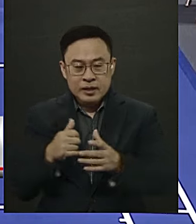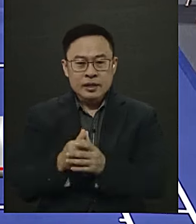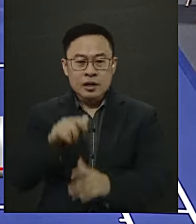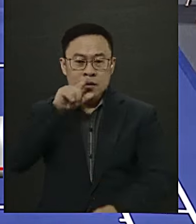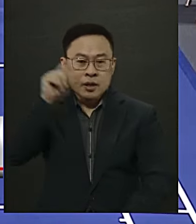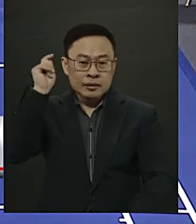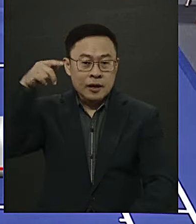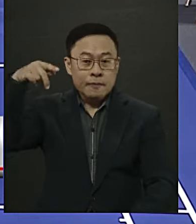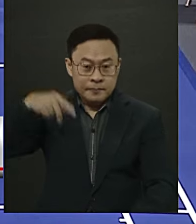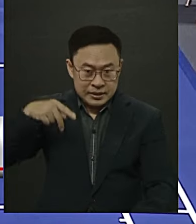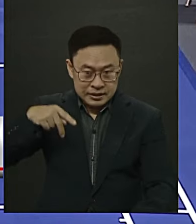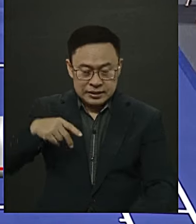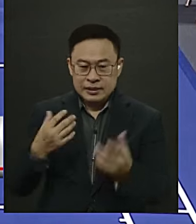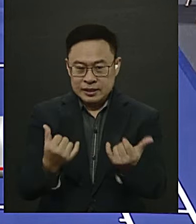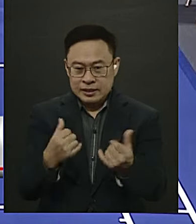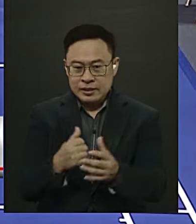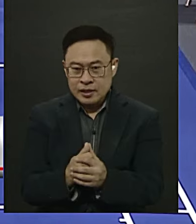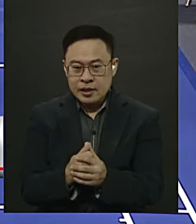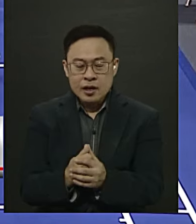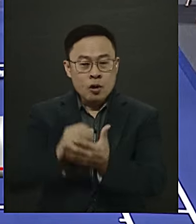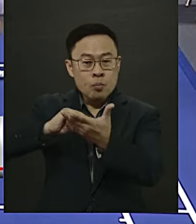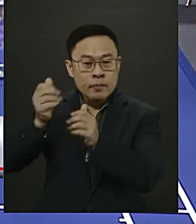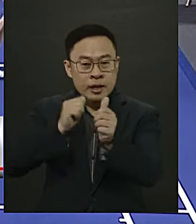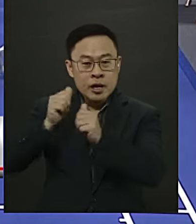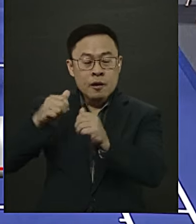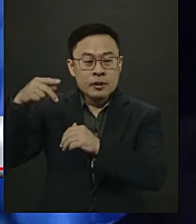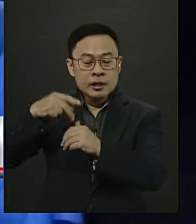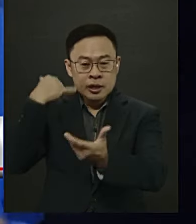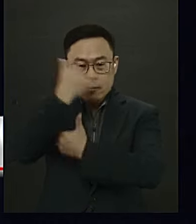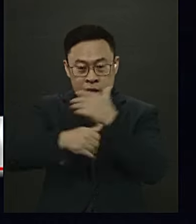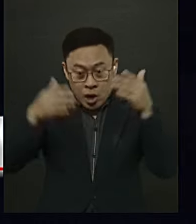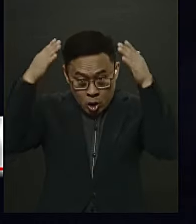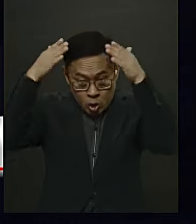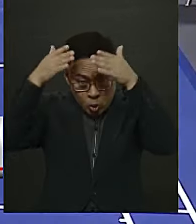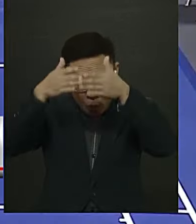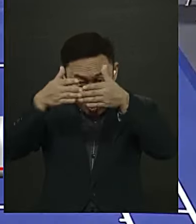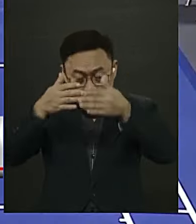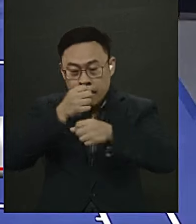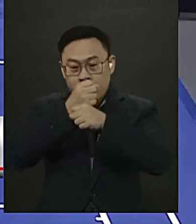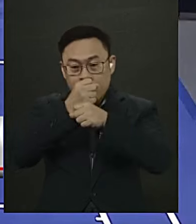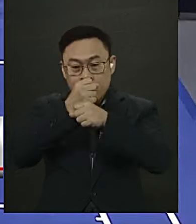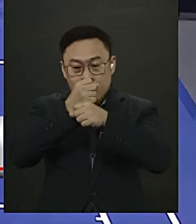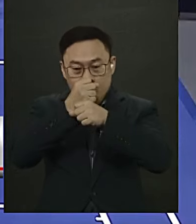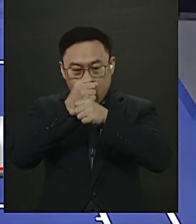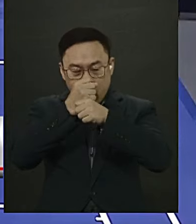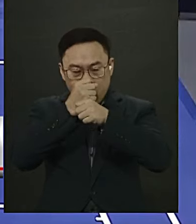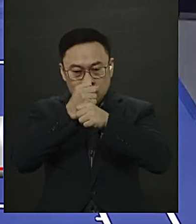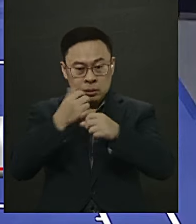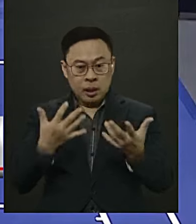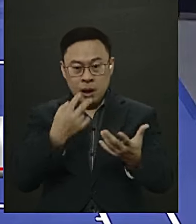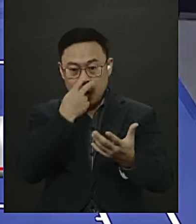การ Shuttle Shadow 2024ที่ประเทศอินโดนีเซียครับแม่เวลาลงไปยืนในคอร์ตเนี่ยแอ็กเซลเซน